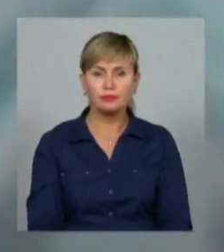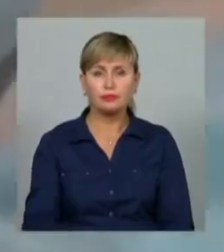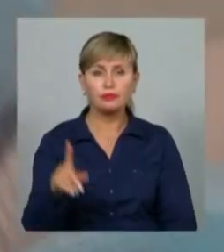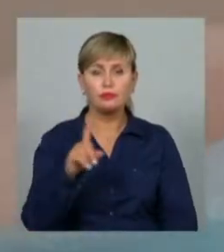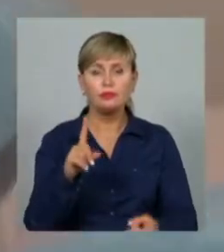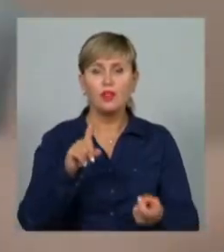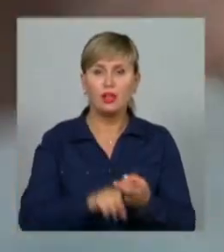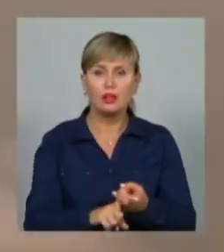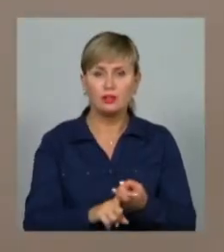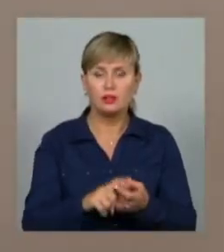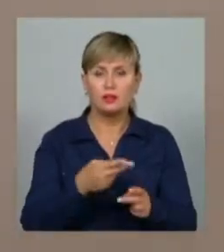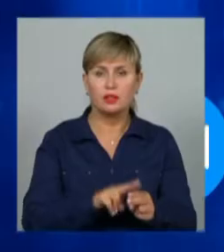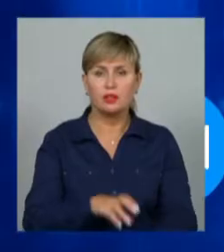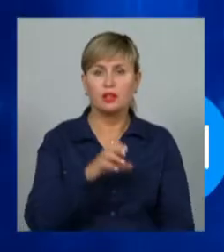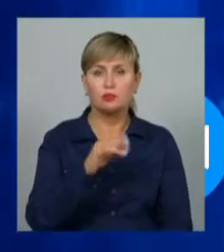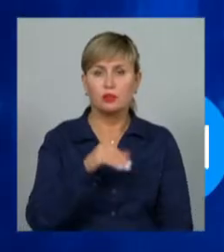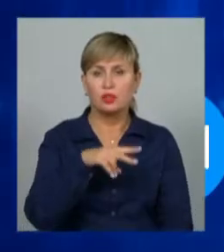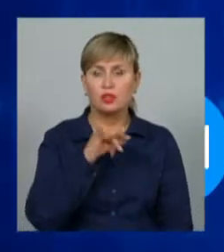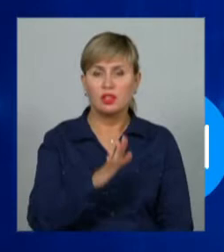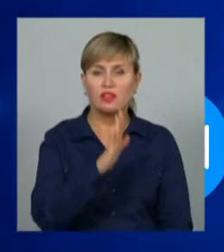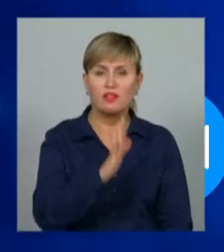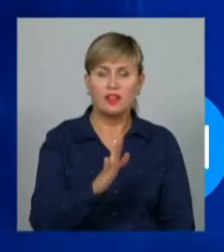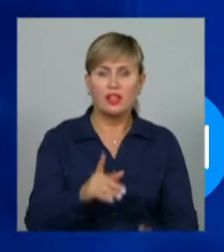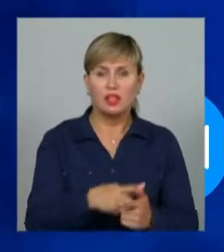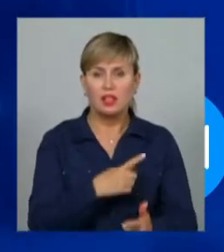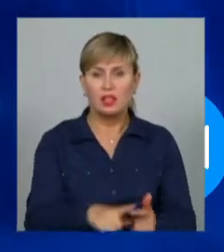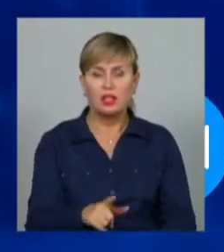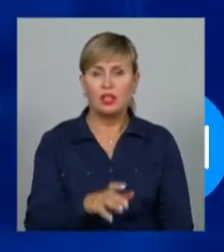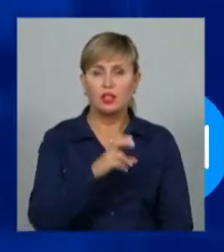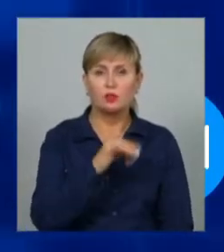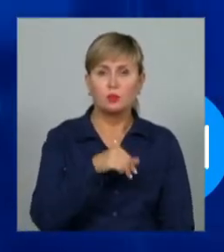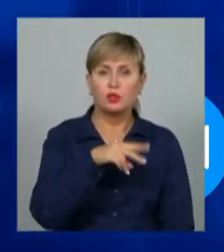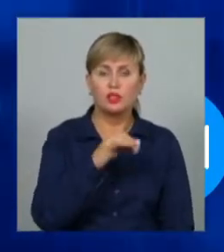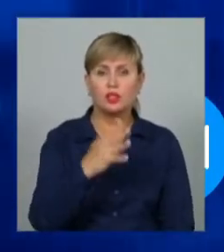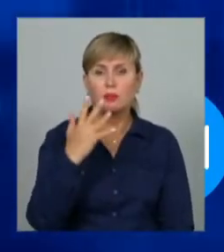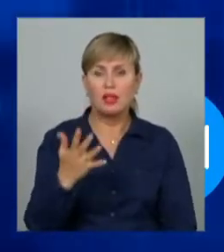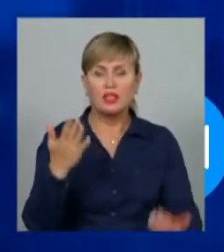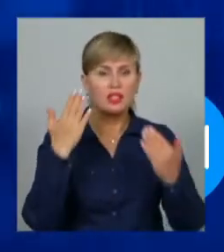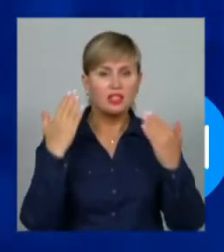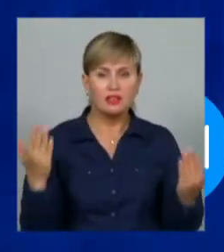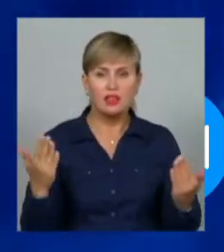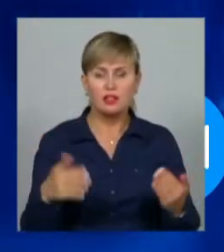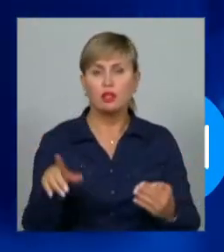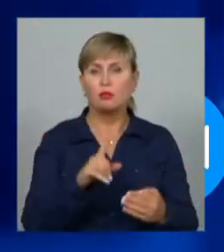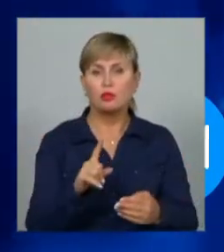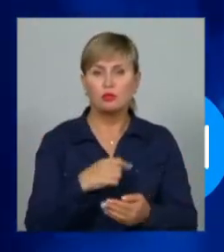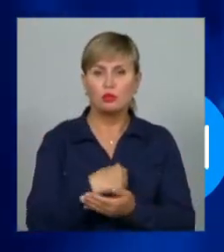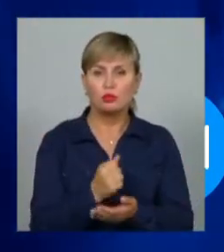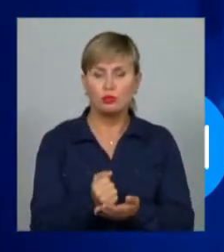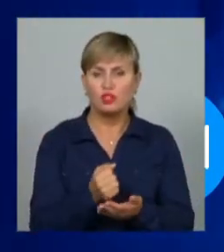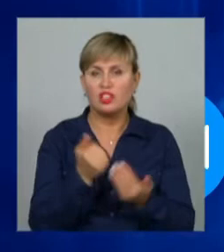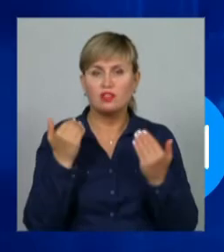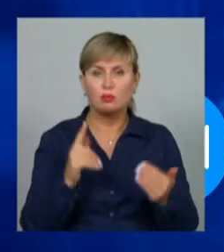касается вакцины «Спутник Ви» или «Спутник 5», мне неизвестно, почему они удлиняют